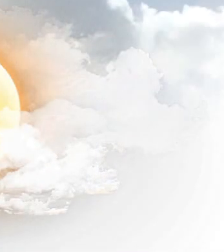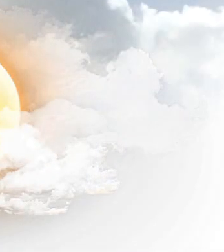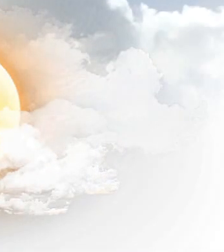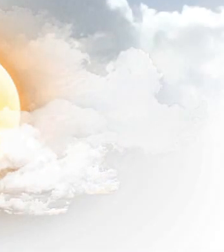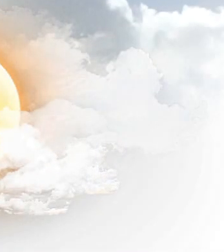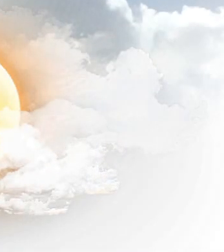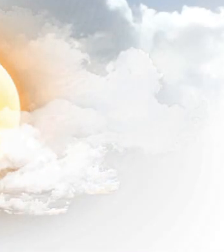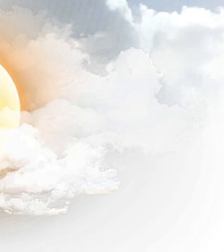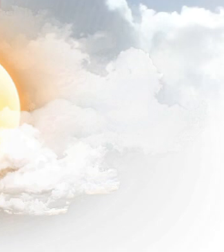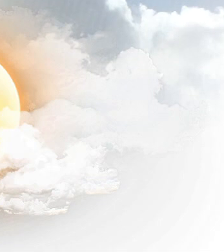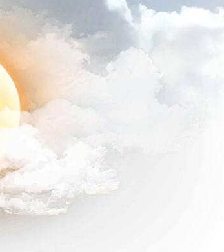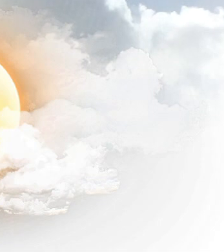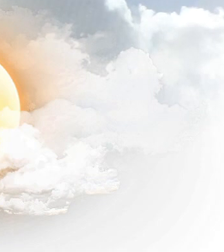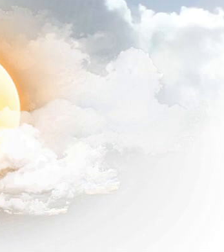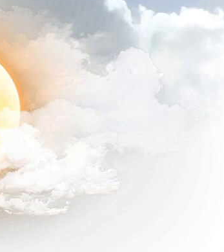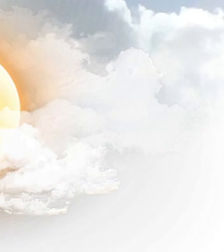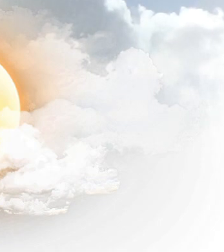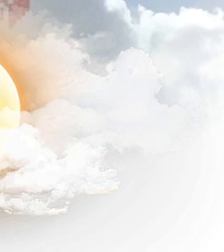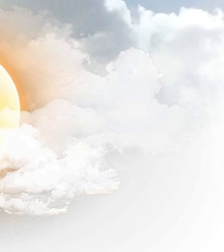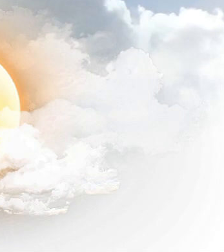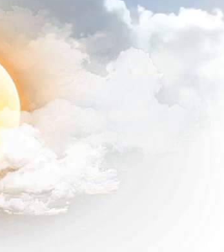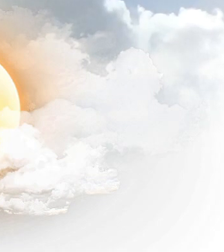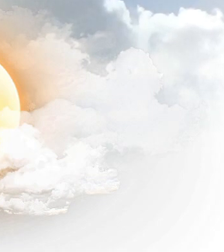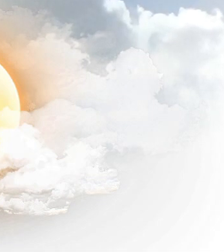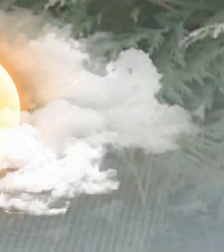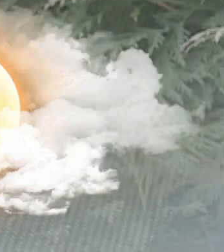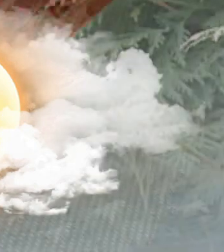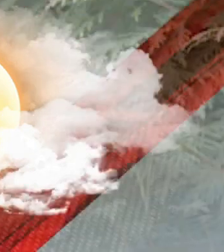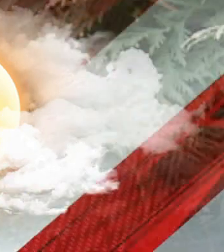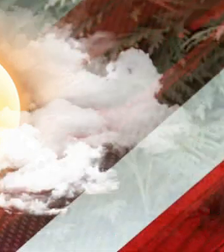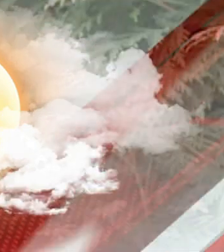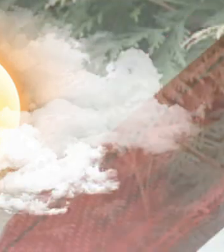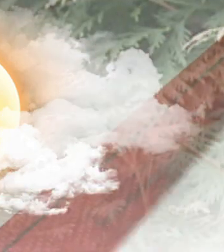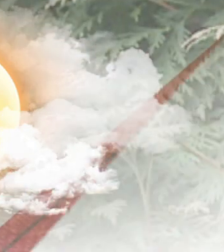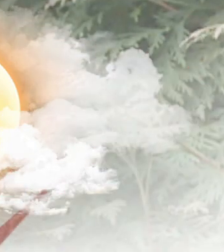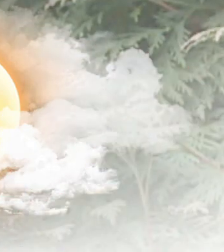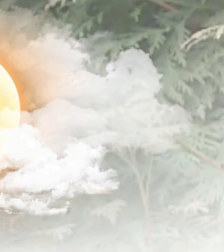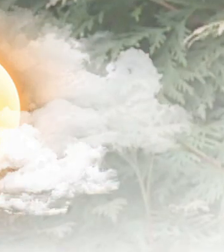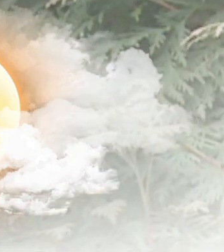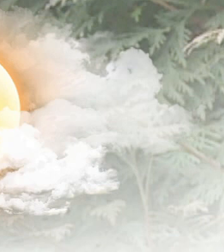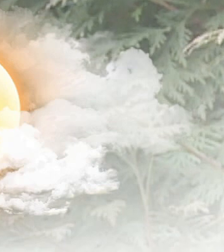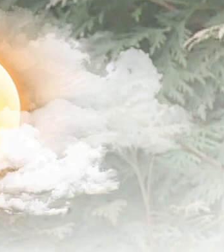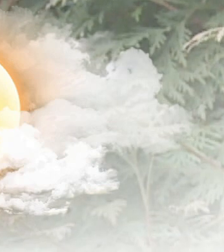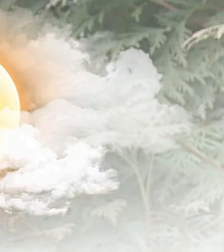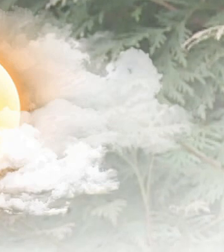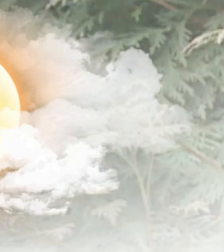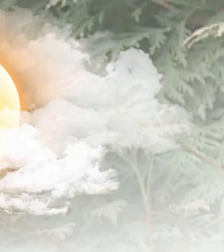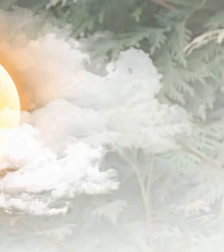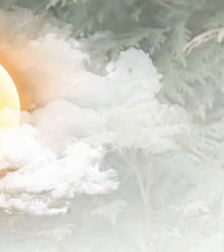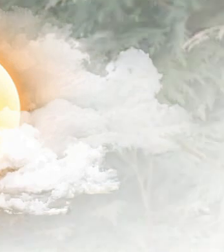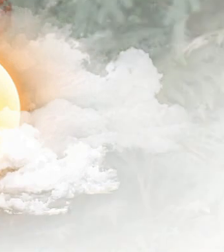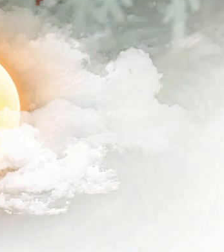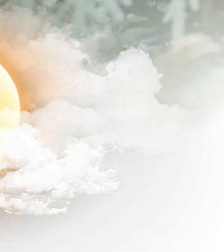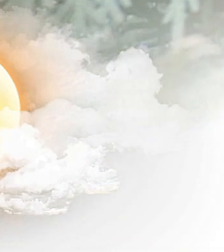У Ваўкавыску і Шчучыне сіноптыкі абяцаюць каля 13 градусаў цяпла раніцай, да плюс 21